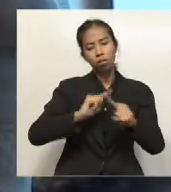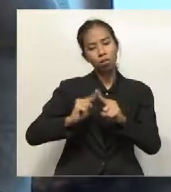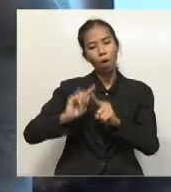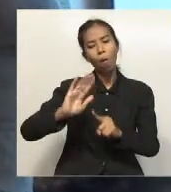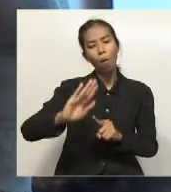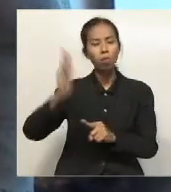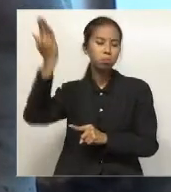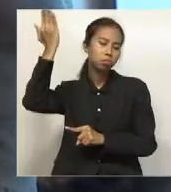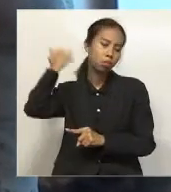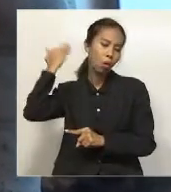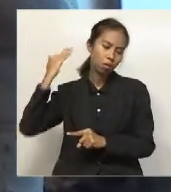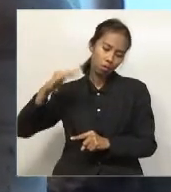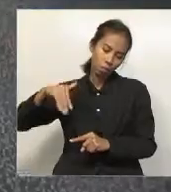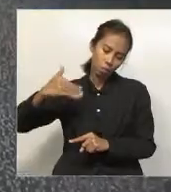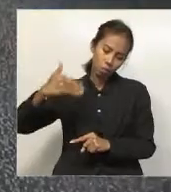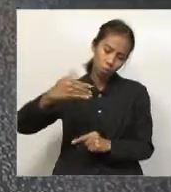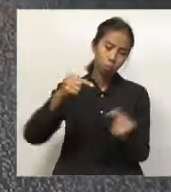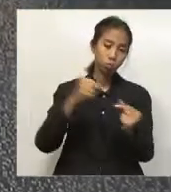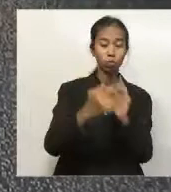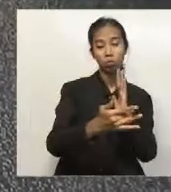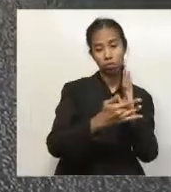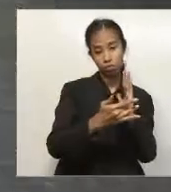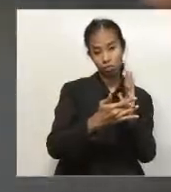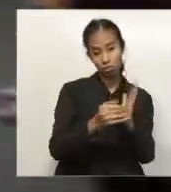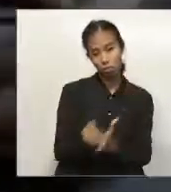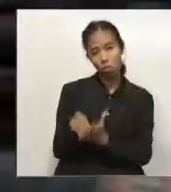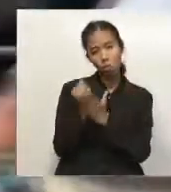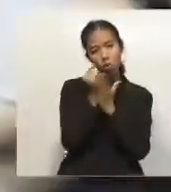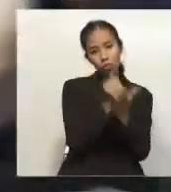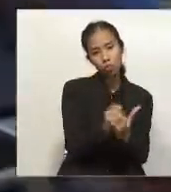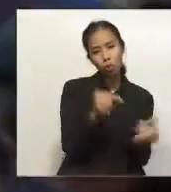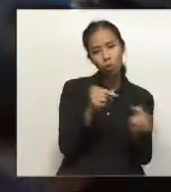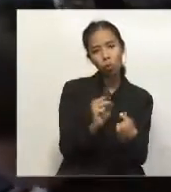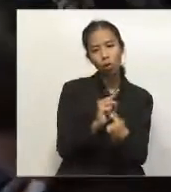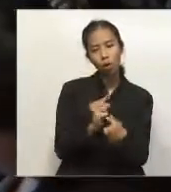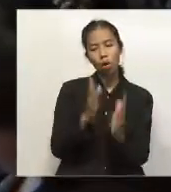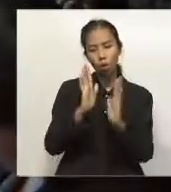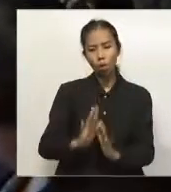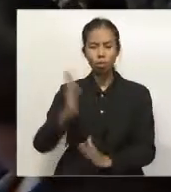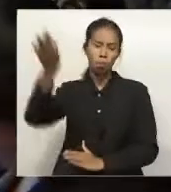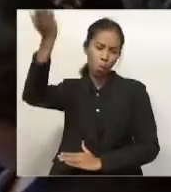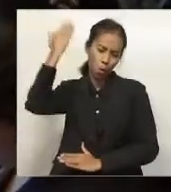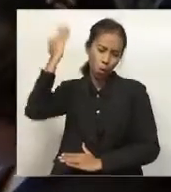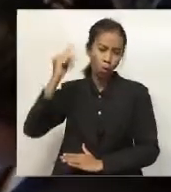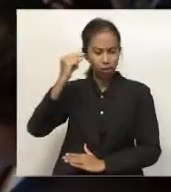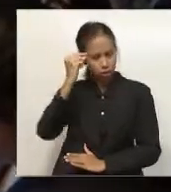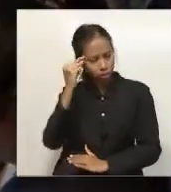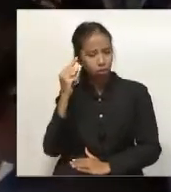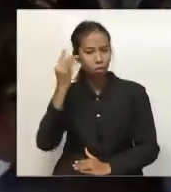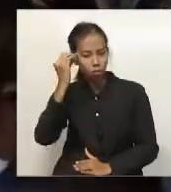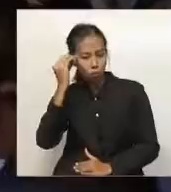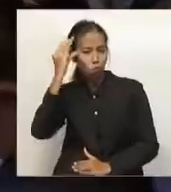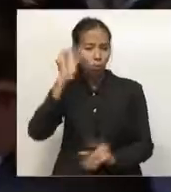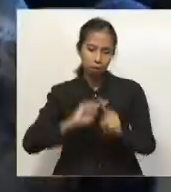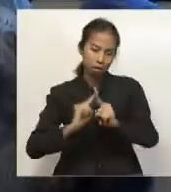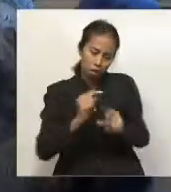ตลอดจนความก้าวหน้าทางเทคโนโลยีอันทำให้เกิดภูมิปัญญาของคนตั้งแต่ยุคก่อนประวัติศาสตร์ห